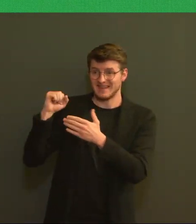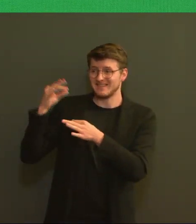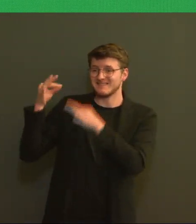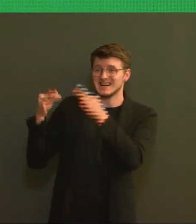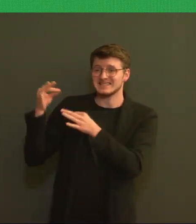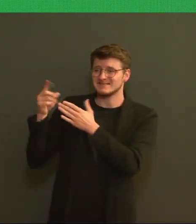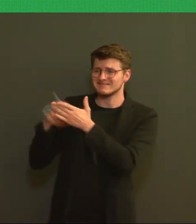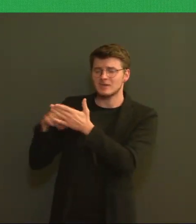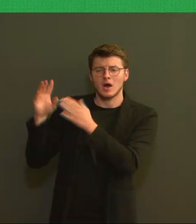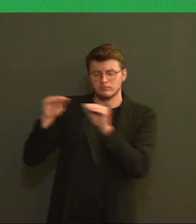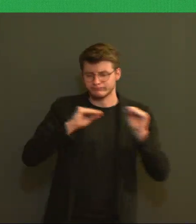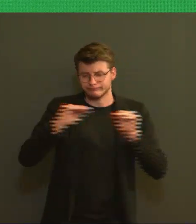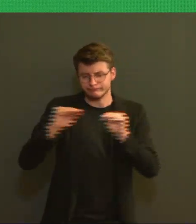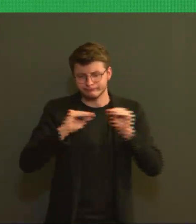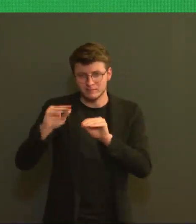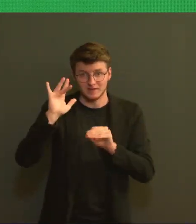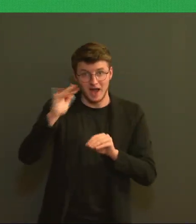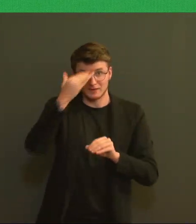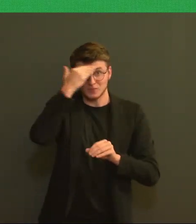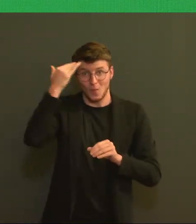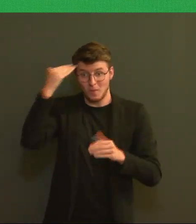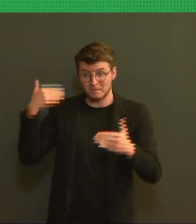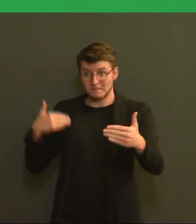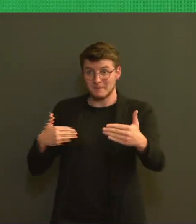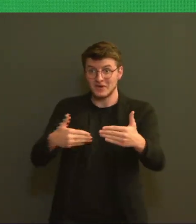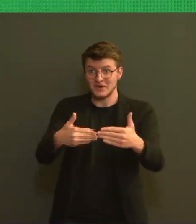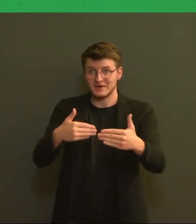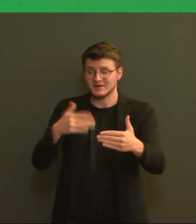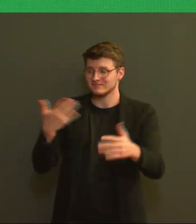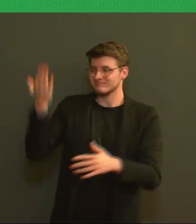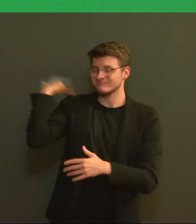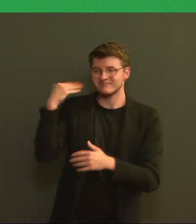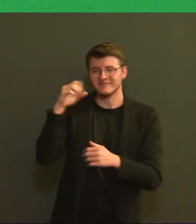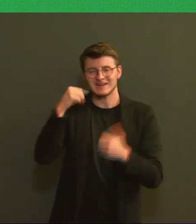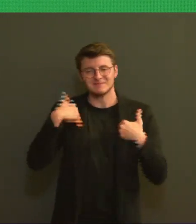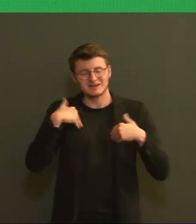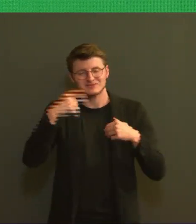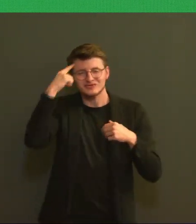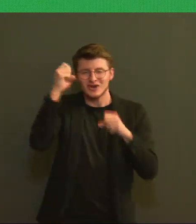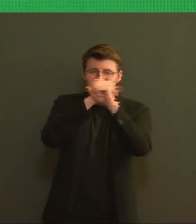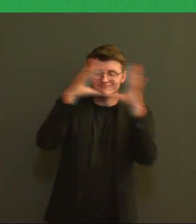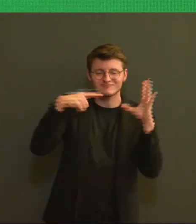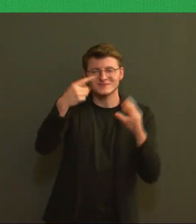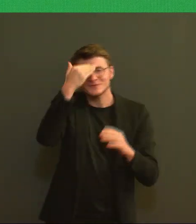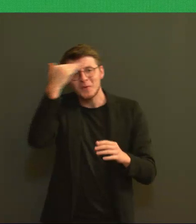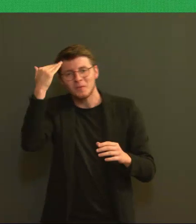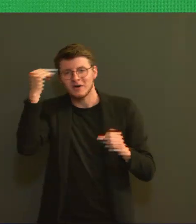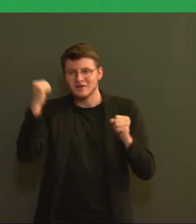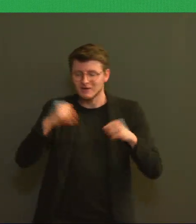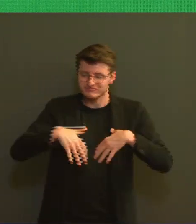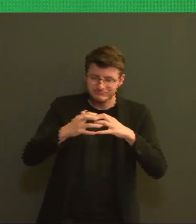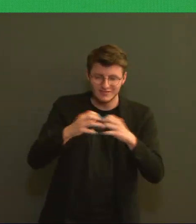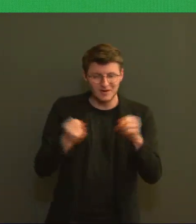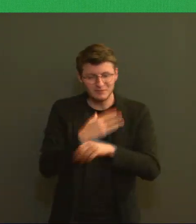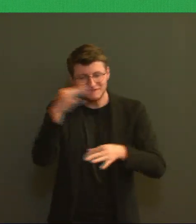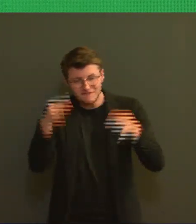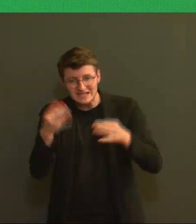naar de zomermaanden. Iedereen hoopte en ging ervan uit dat we ons sociaal leven zouden kunnen hernemen in deze